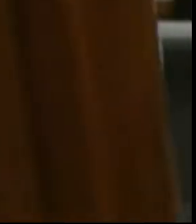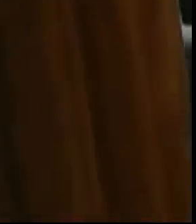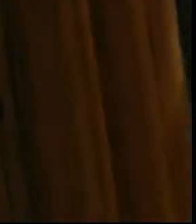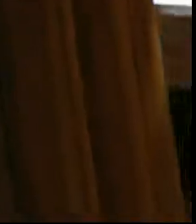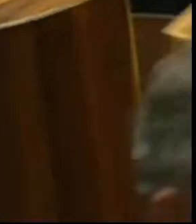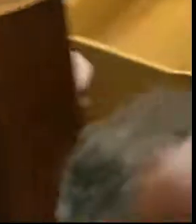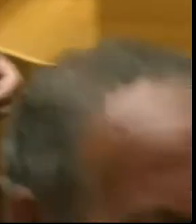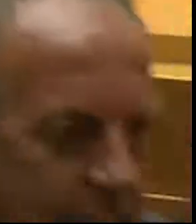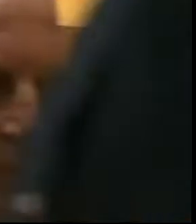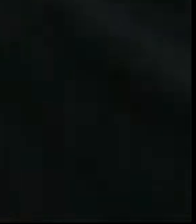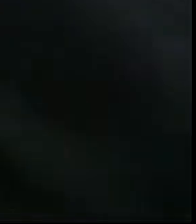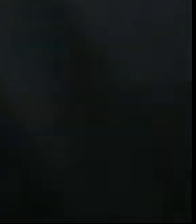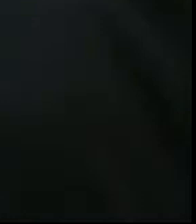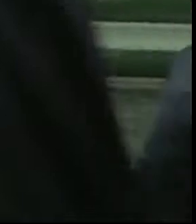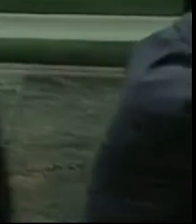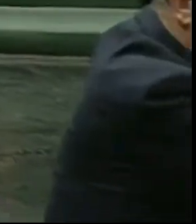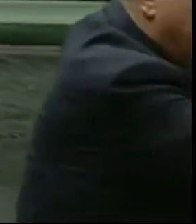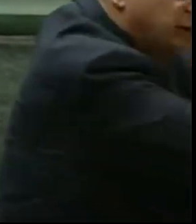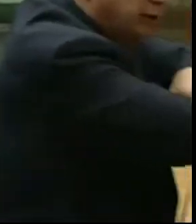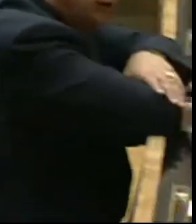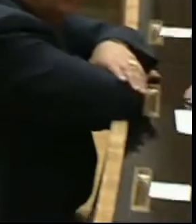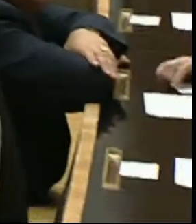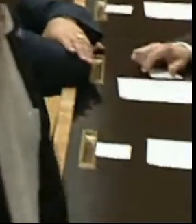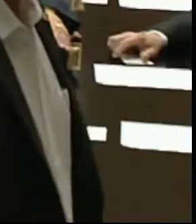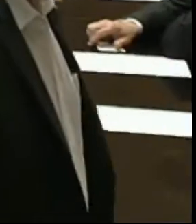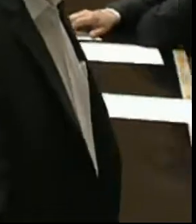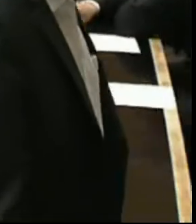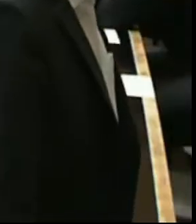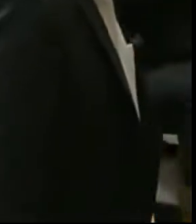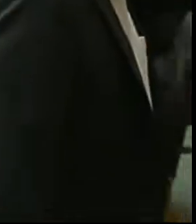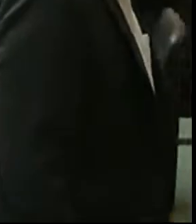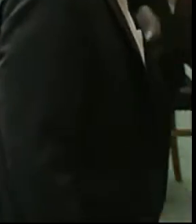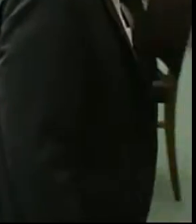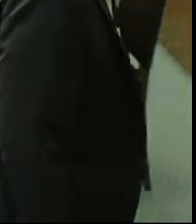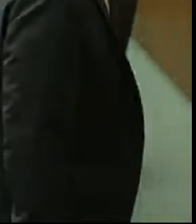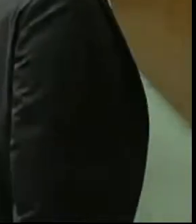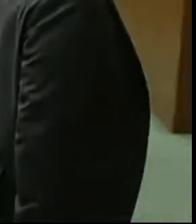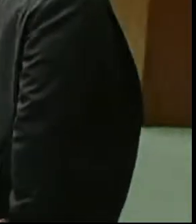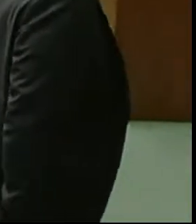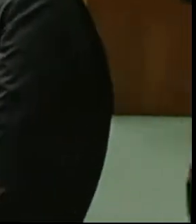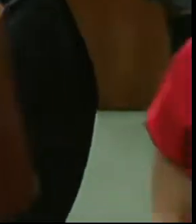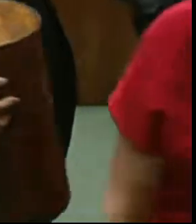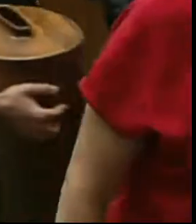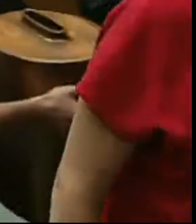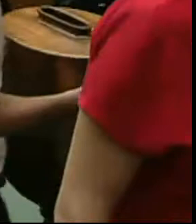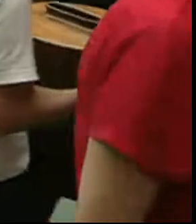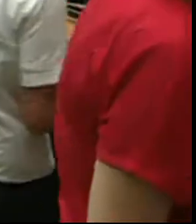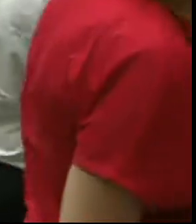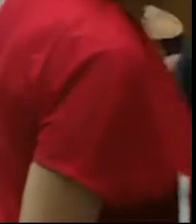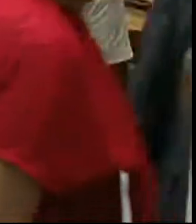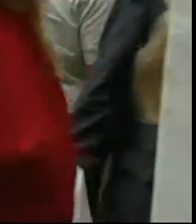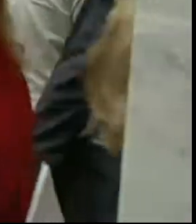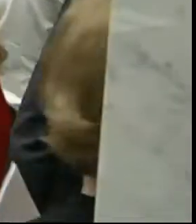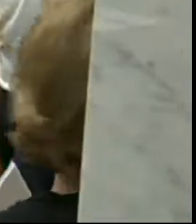des Teams Dronach betreffend Steuersenkung für unsere Leistungsträger statt Klassenkampf, so der Titel dieser dringlichen